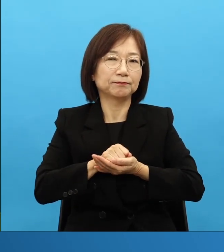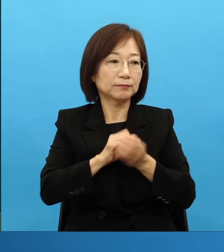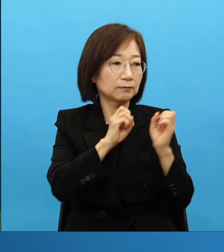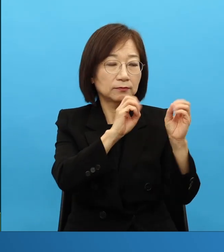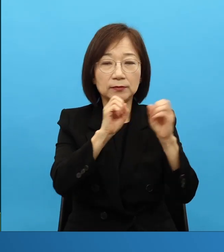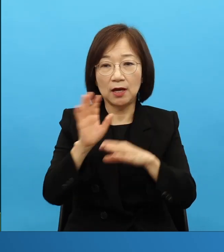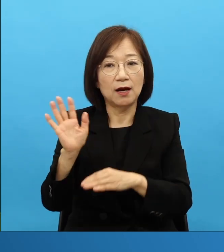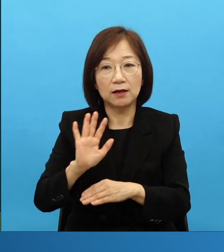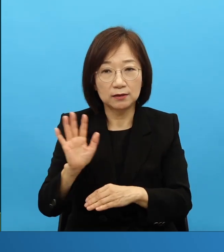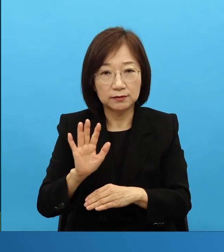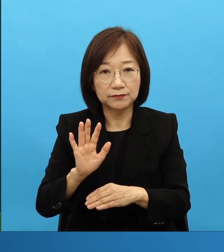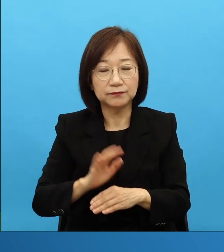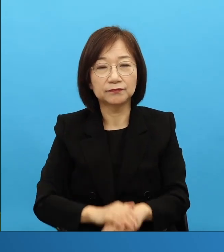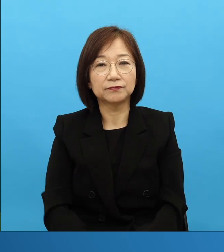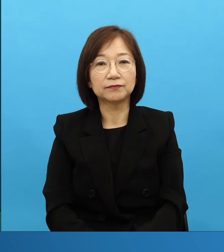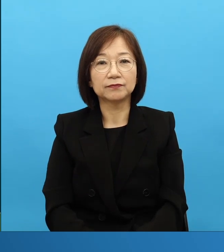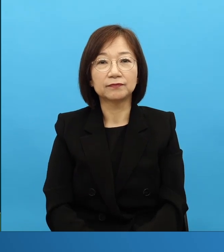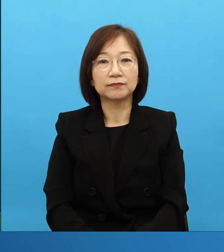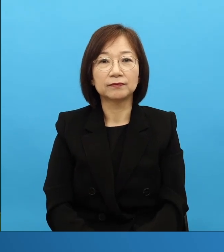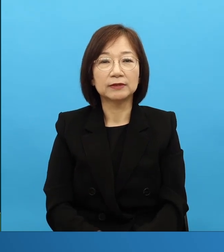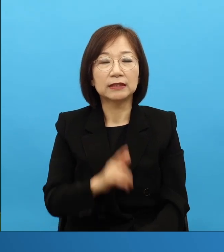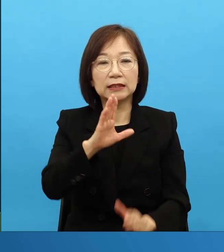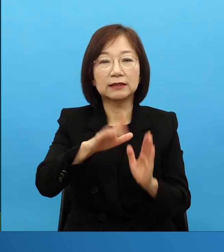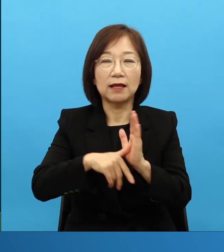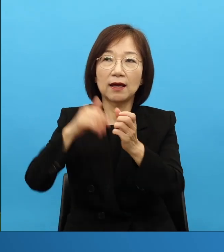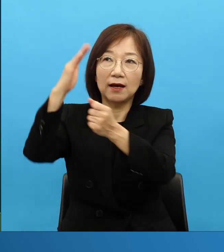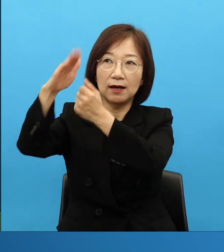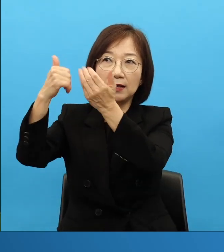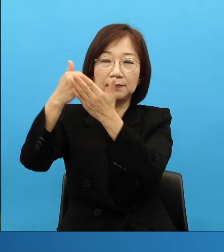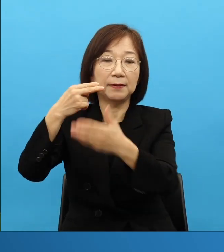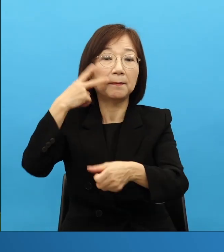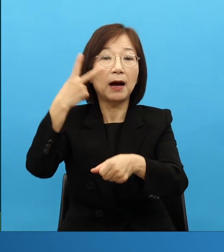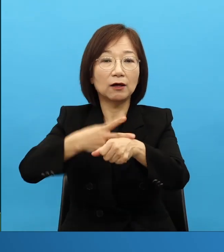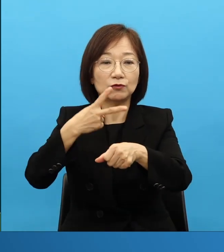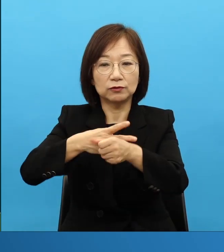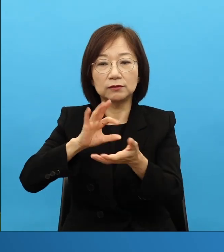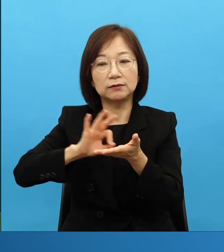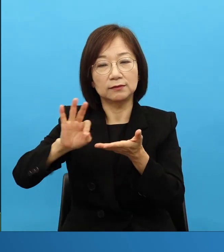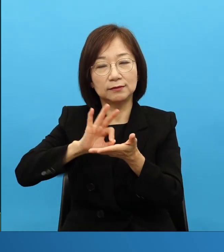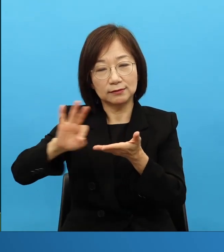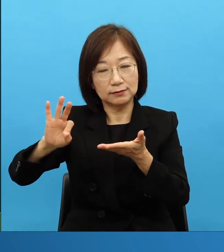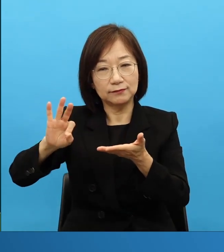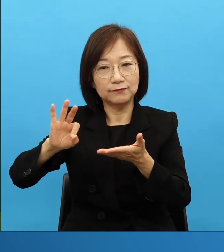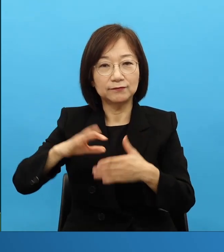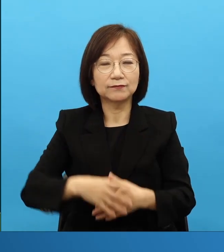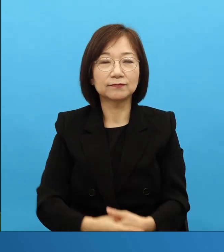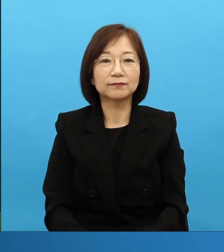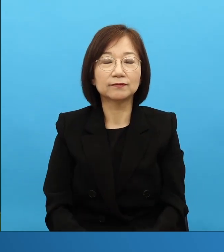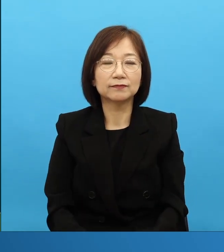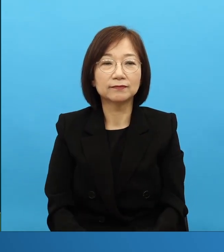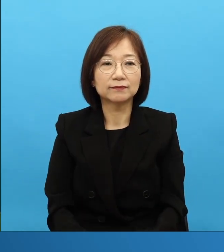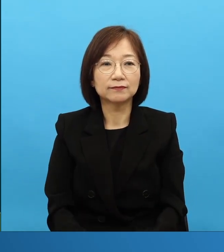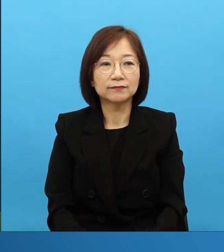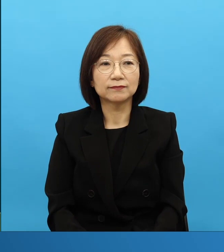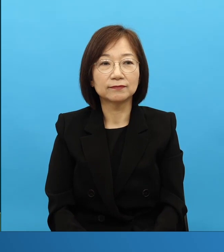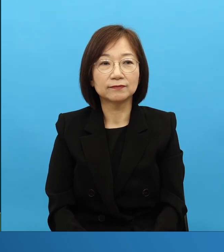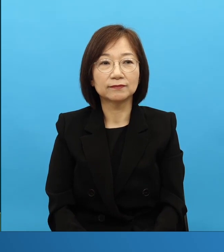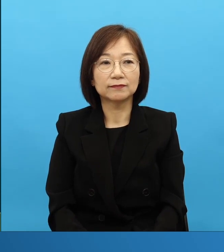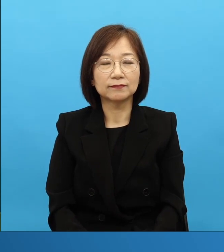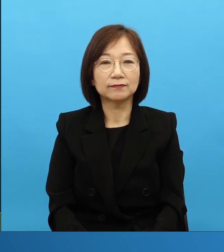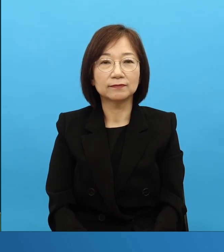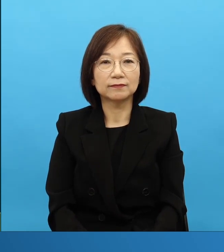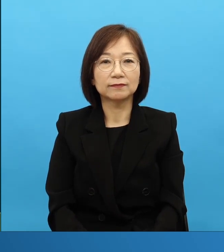did everything else. 이때 바울을 세운 거예요. And that is when Paul was raised. 아니 내가